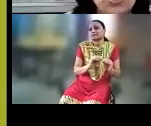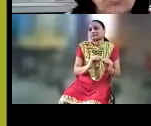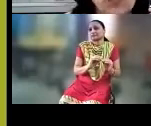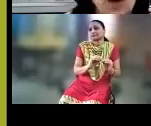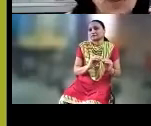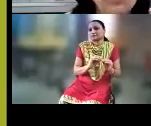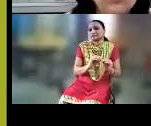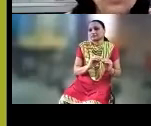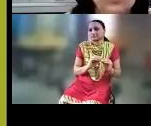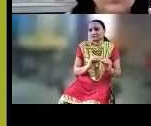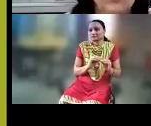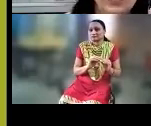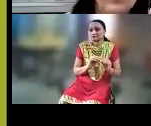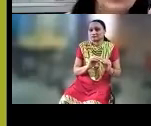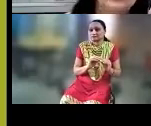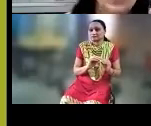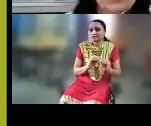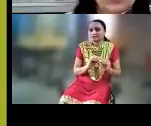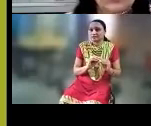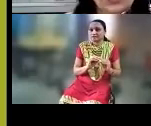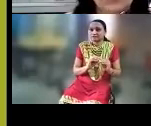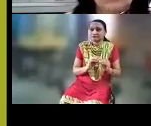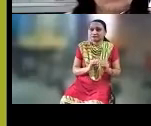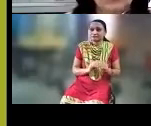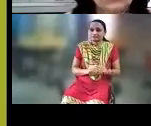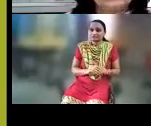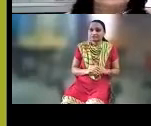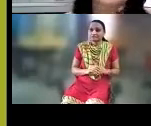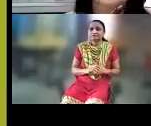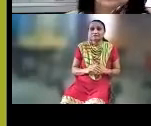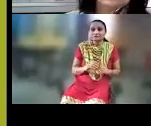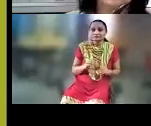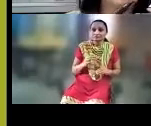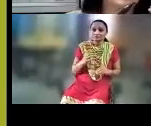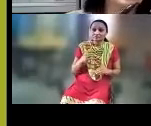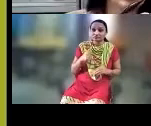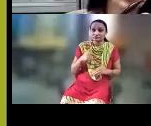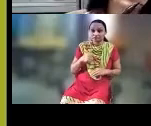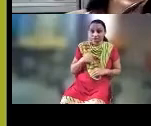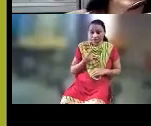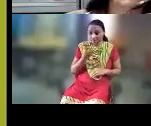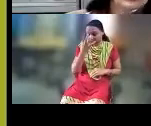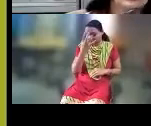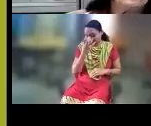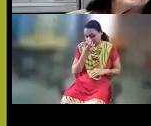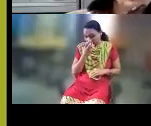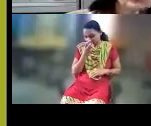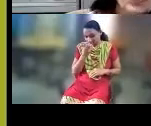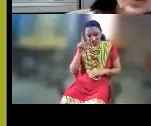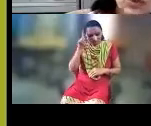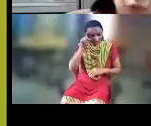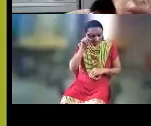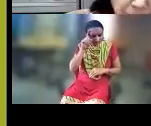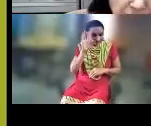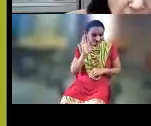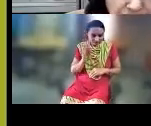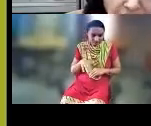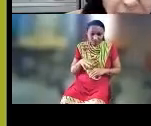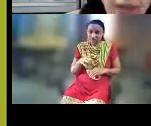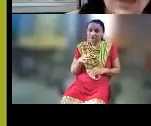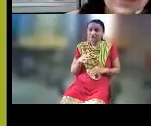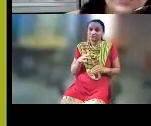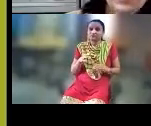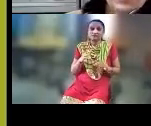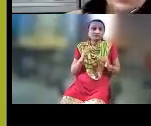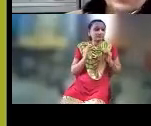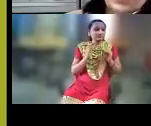to solve problems when she is upset. कि जब किसी चीज पे बच्चा परेशान है तो उस वक्त पे हमें उसे बताना